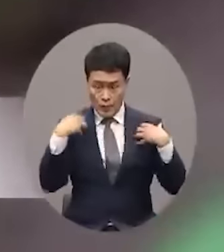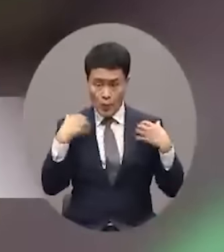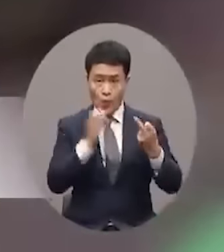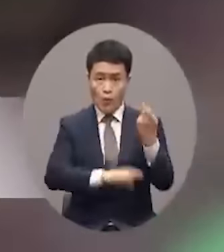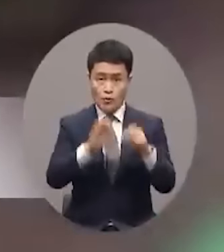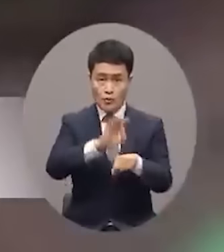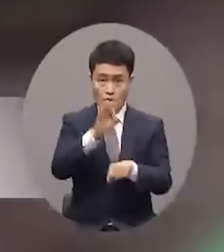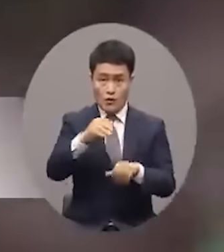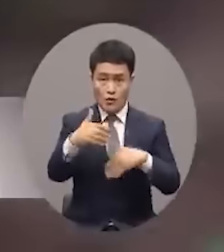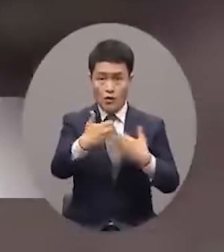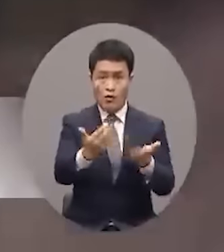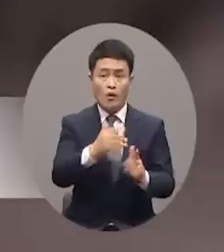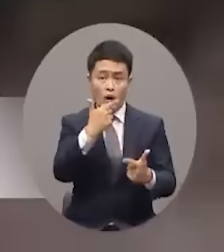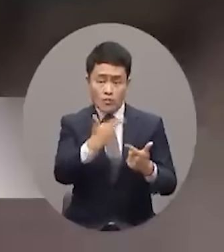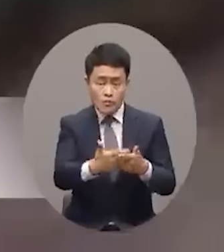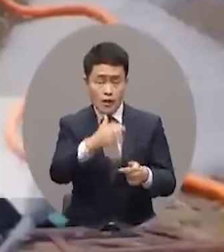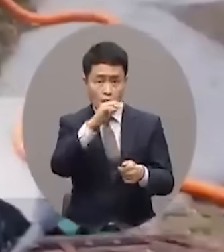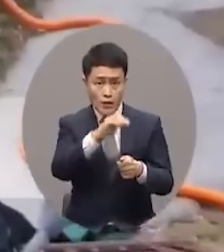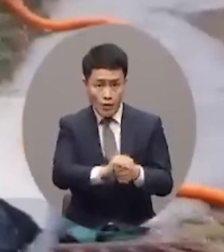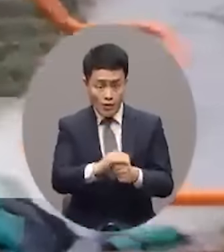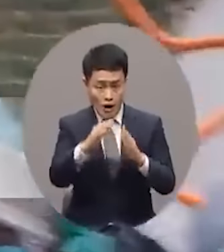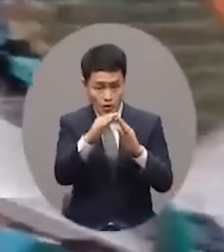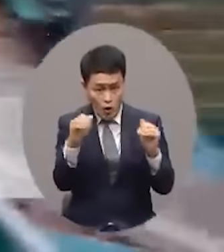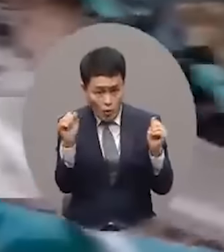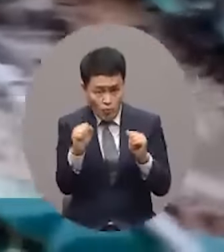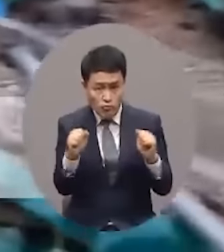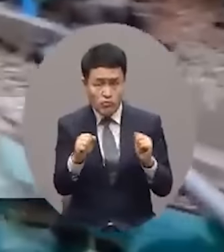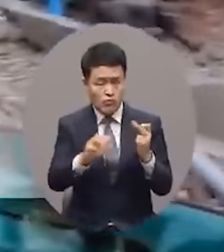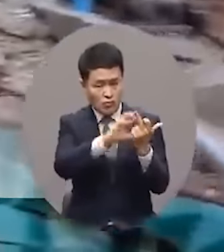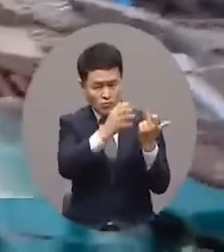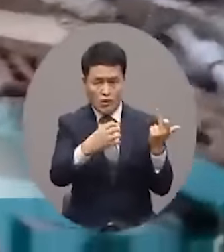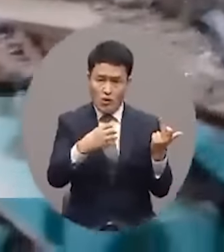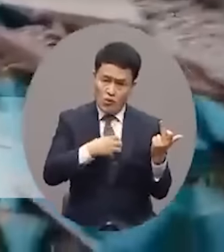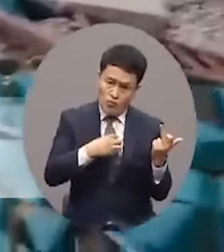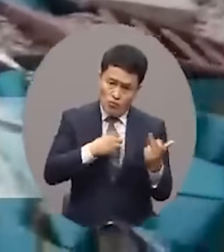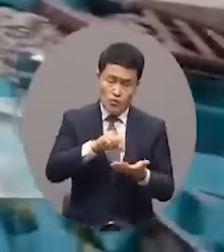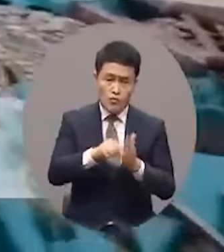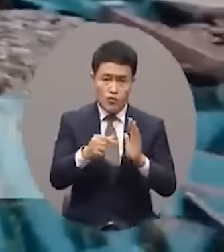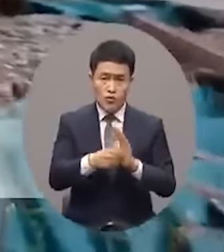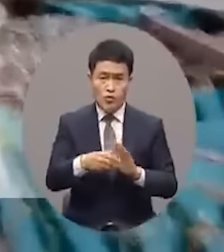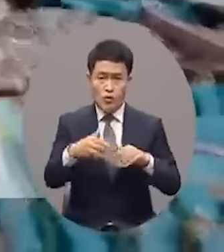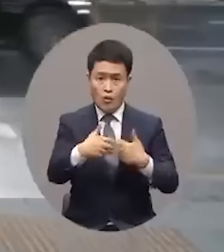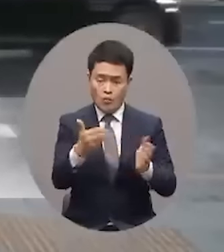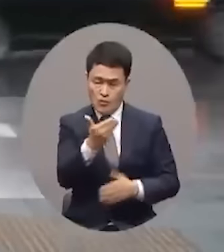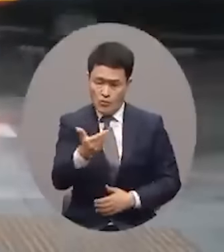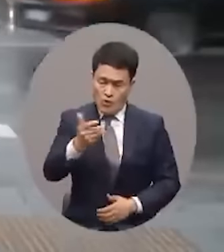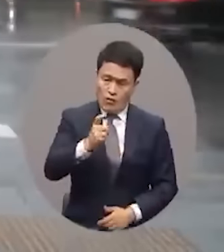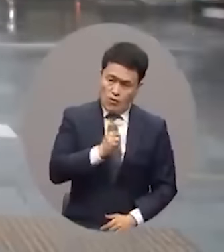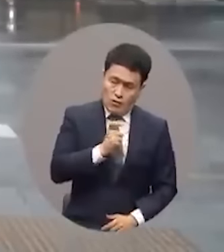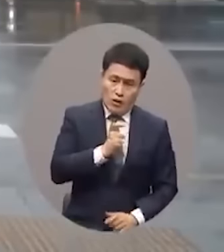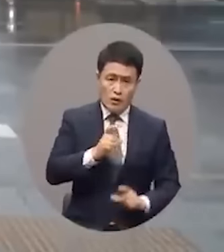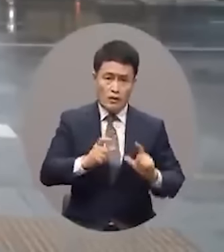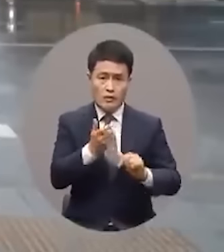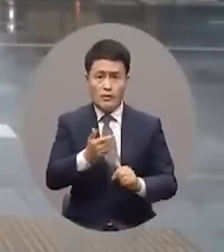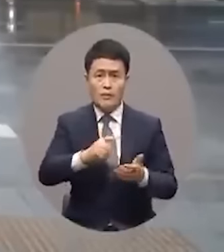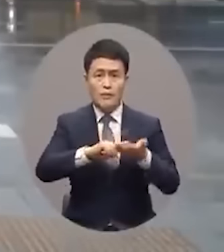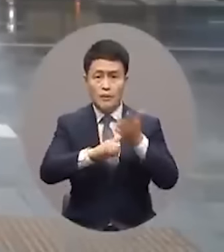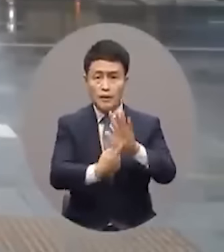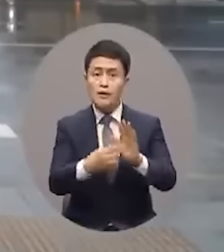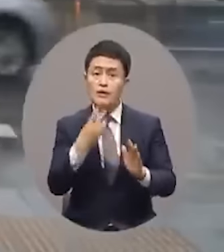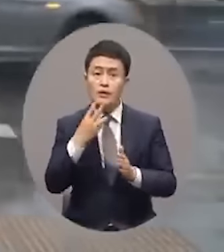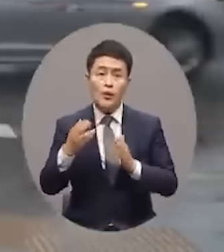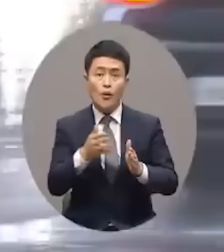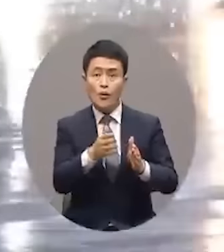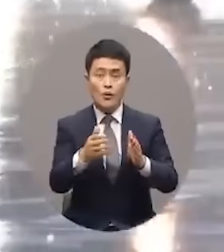부산과 전남, 전북 등 9개 시도의 산사태 위기경보 수준을 경계 단계로 상향 발령했습니다. 또 서울,